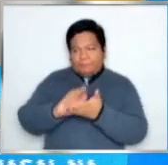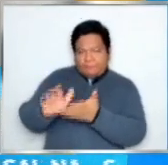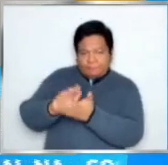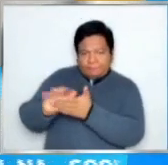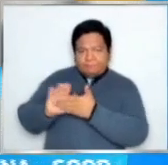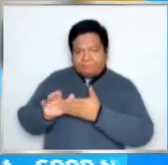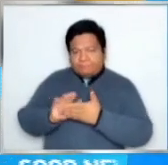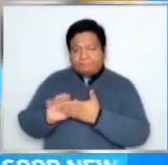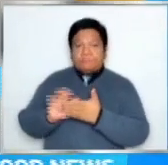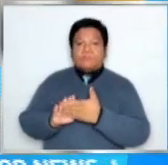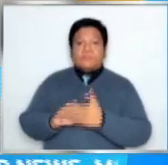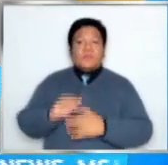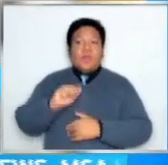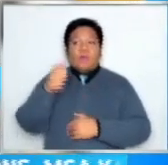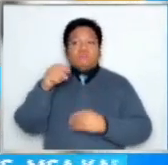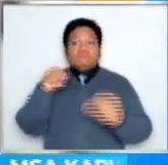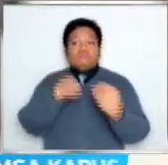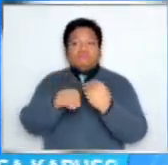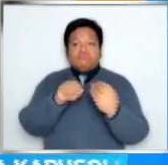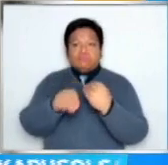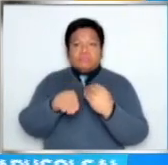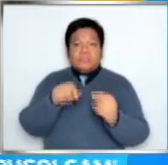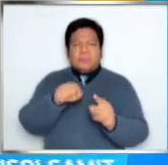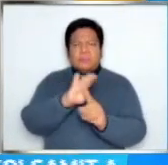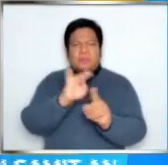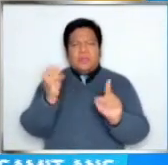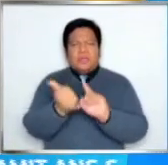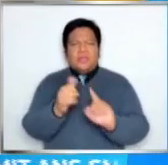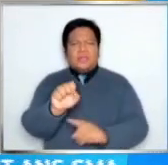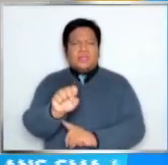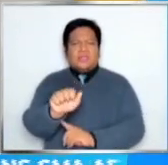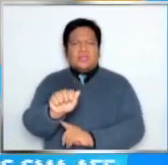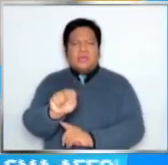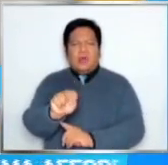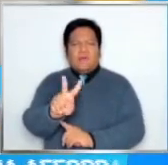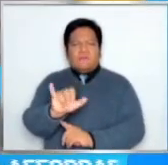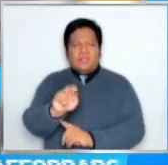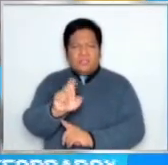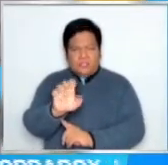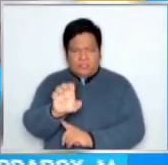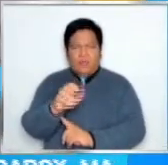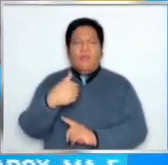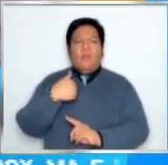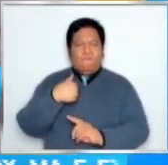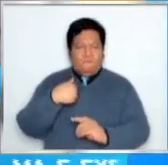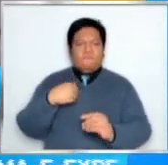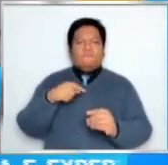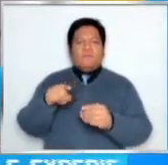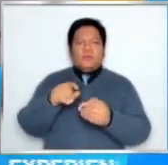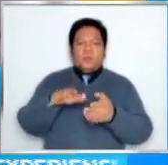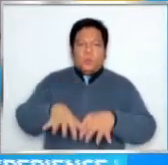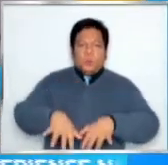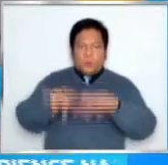ilang kalsada sa Barangay San Vicente. Nagka-landslide naman sa Arakan, Cotabato. Gumuho ang lupa sa